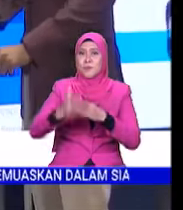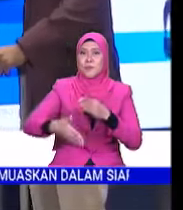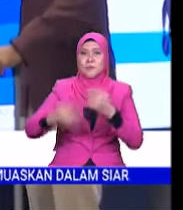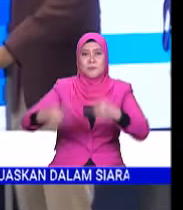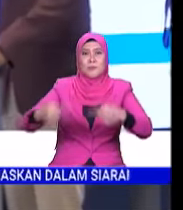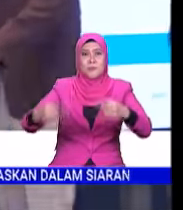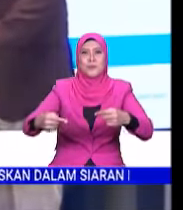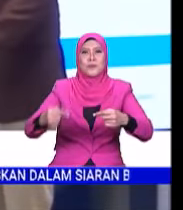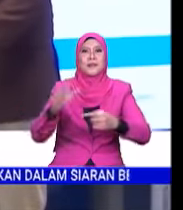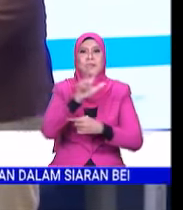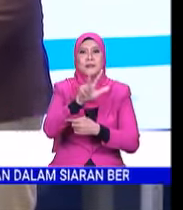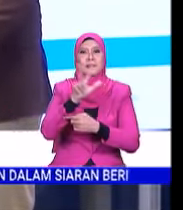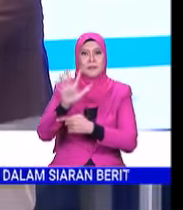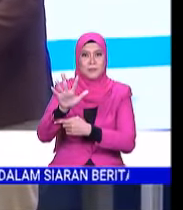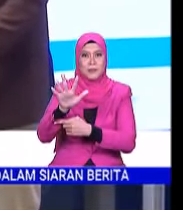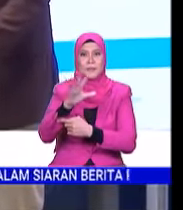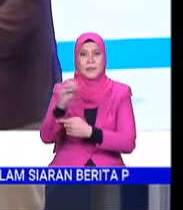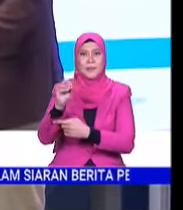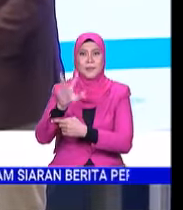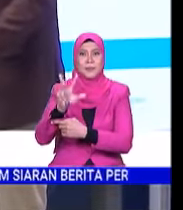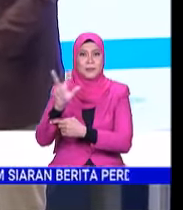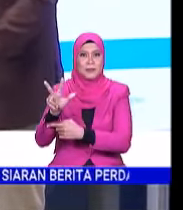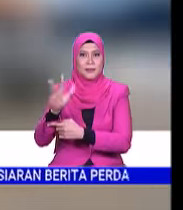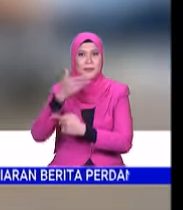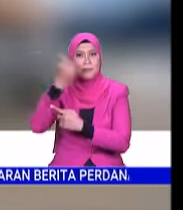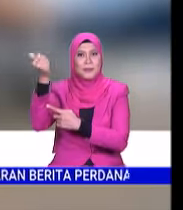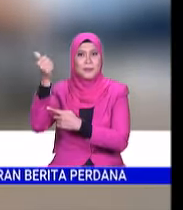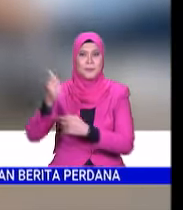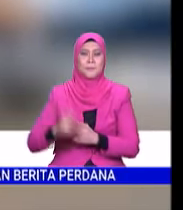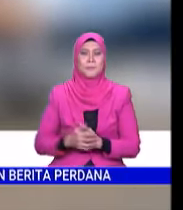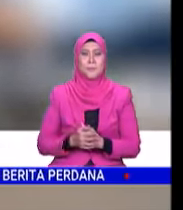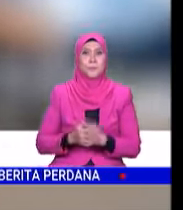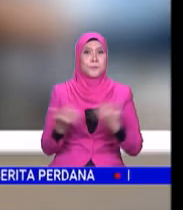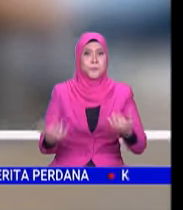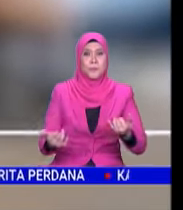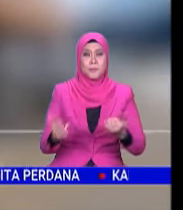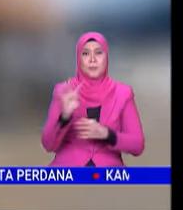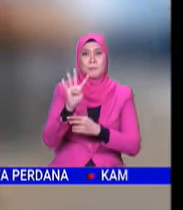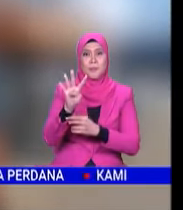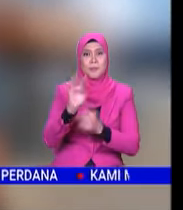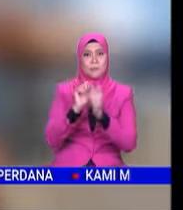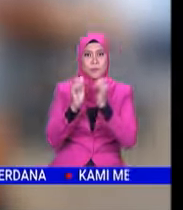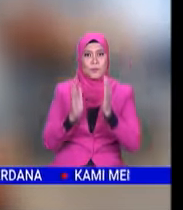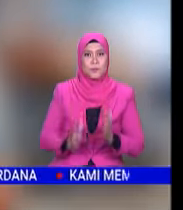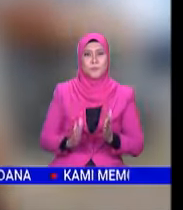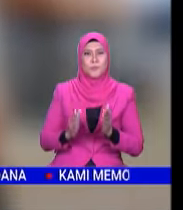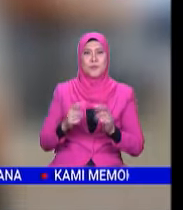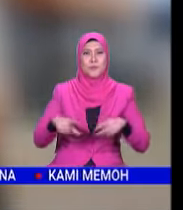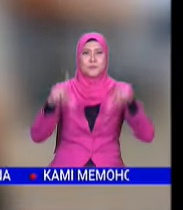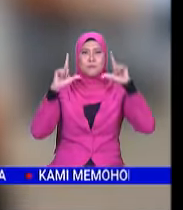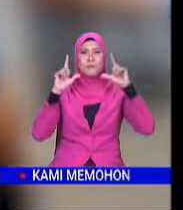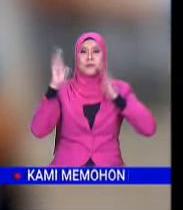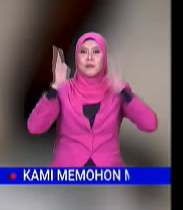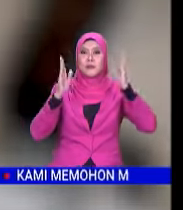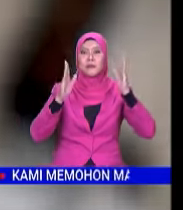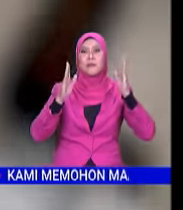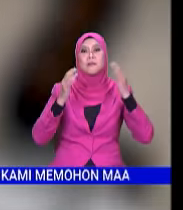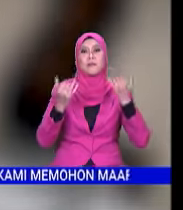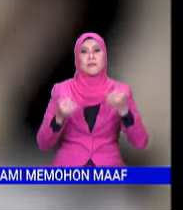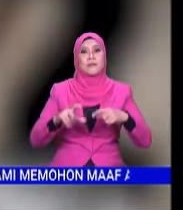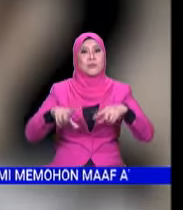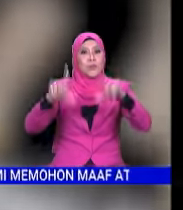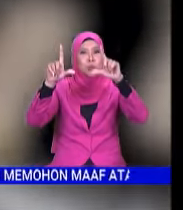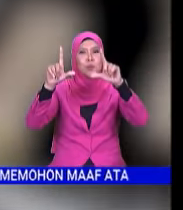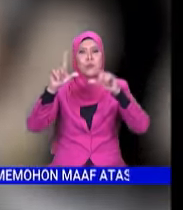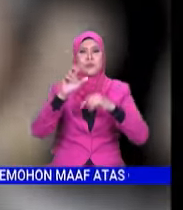di kedudukan 35 dan 33 terbaik. Kali ini, empat atlet bakal membawa misi negara ke Tokyo dengan penyertaan Karun